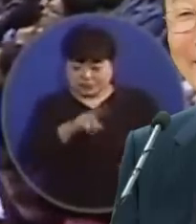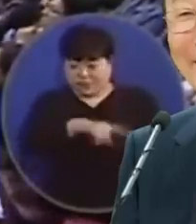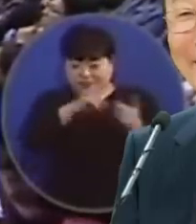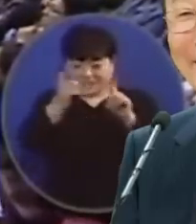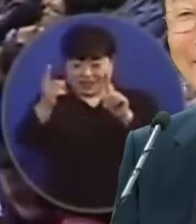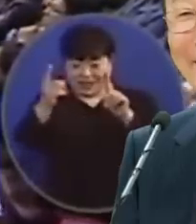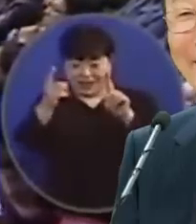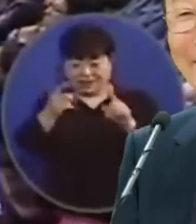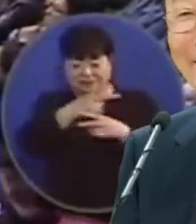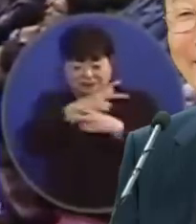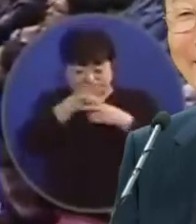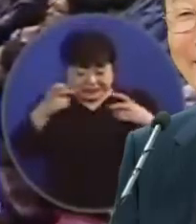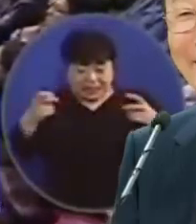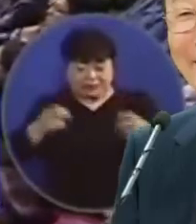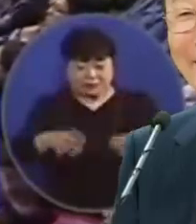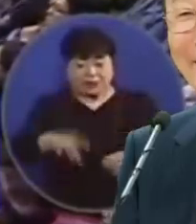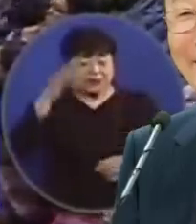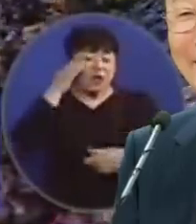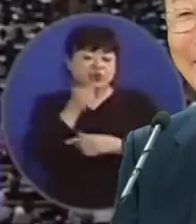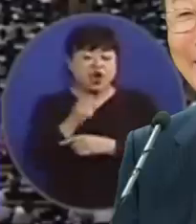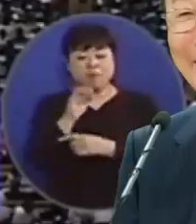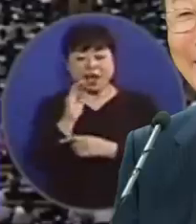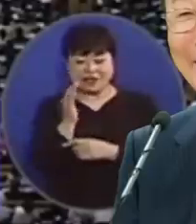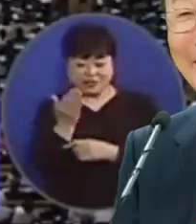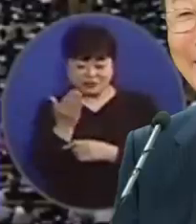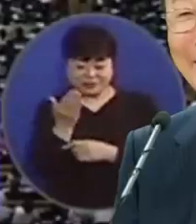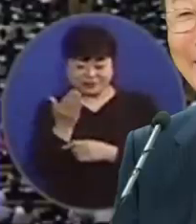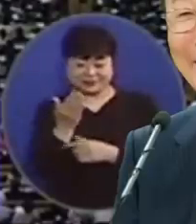살아나사 잠자는 자들의 첫 열매가 되셨도다.